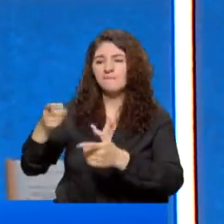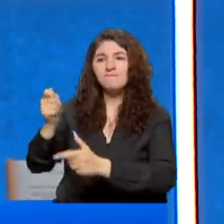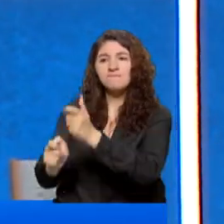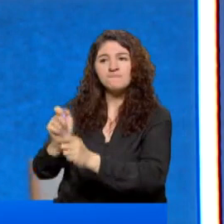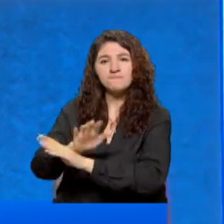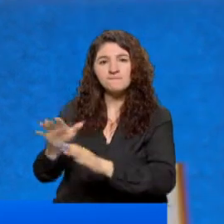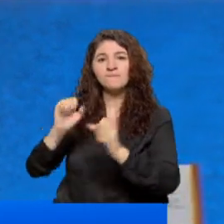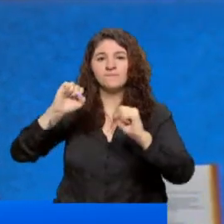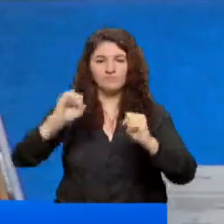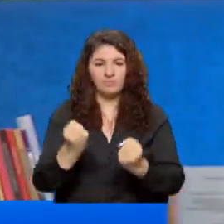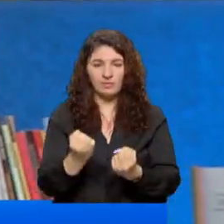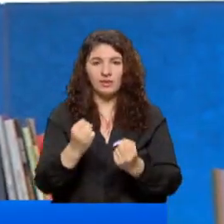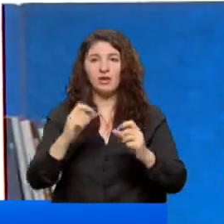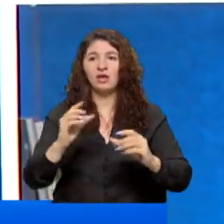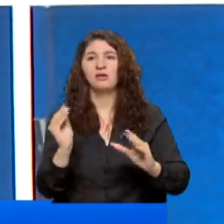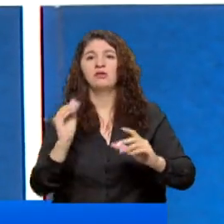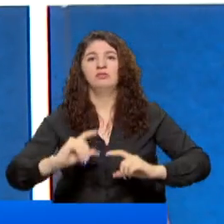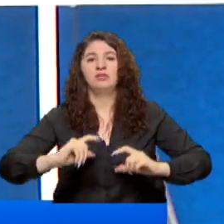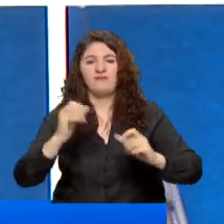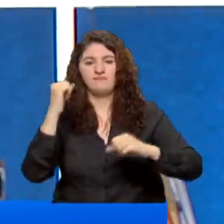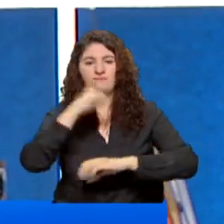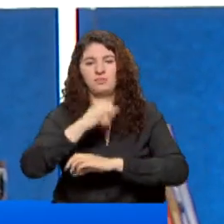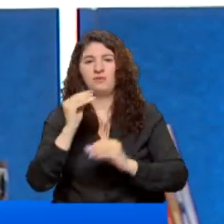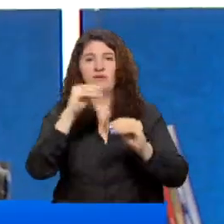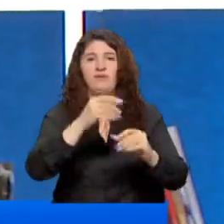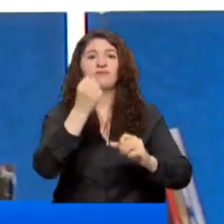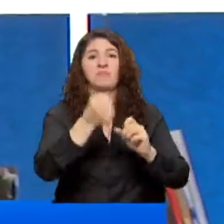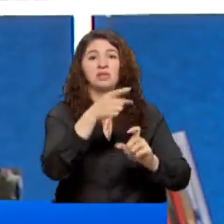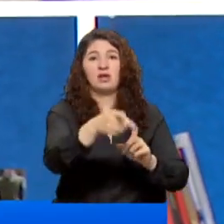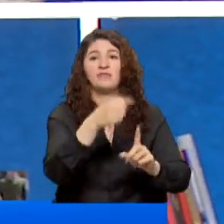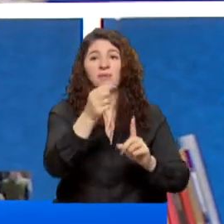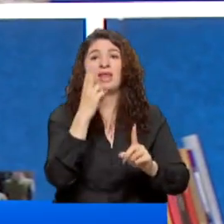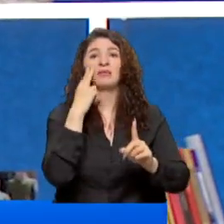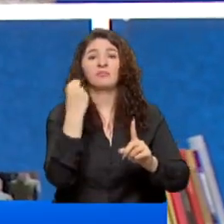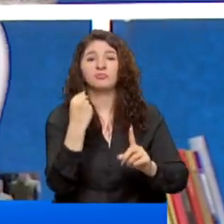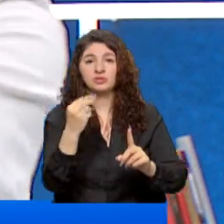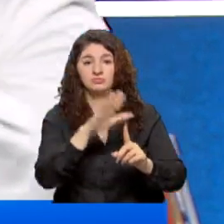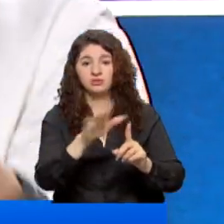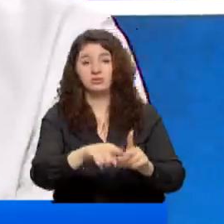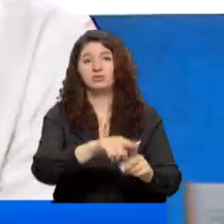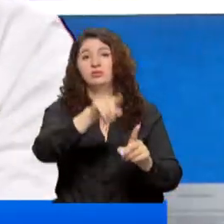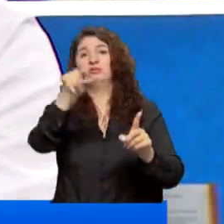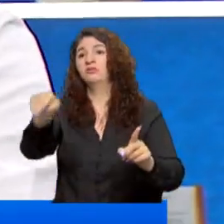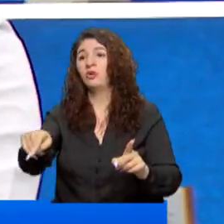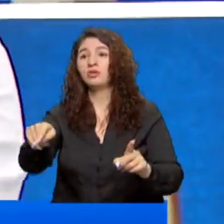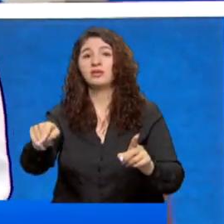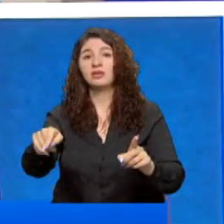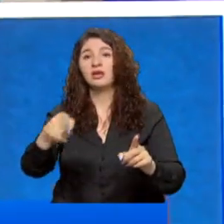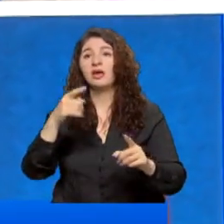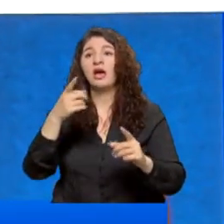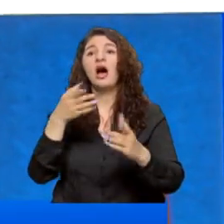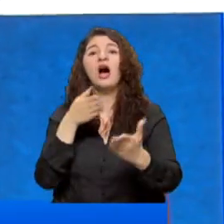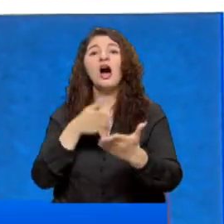sağlıyor soğutuluyor nakliyesi var Fabrikaya gidiyor fabrikada işleniyor pastörize oluyor oradan